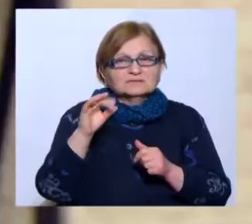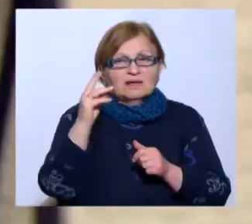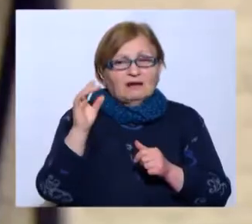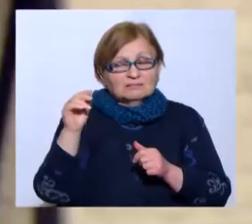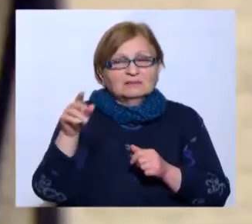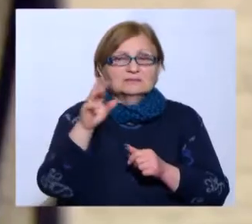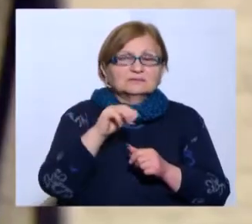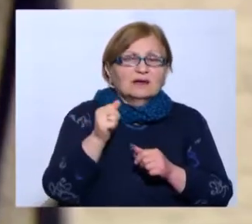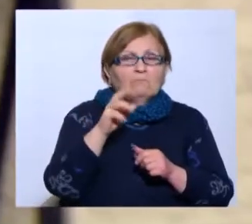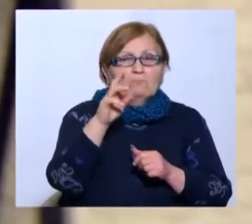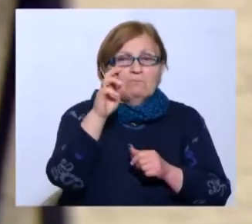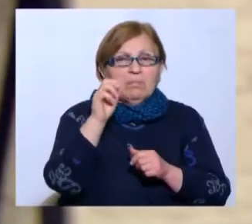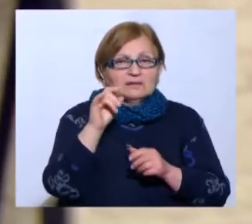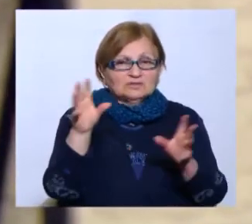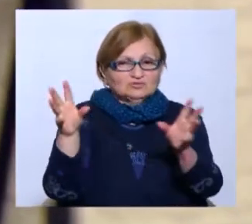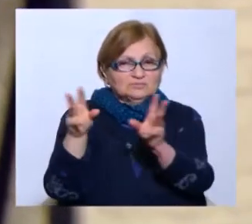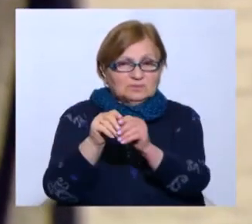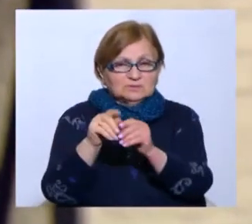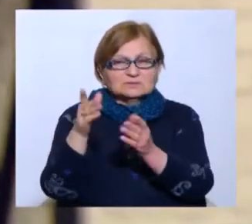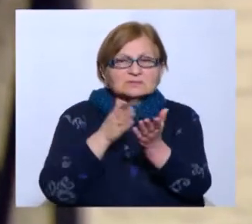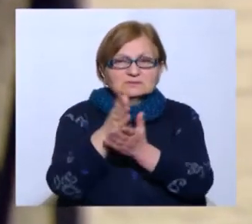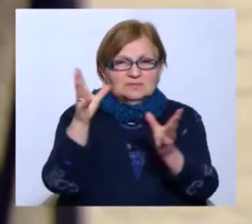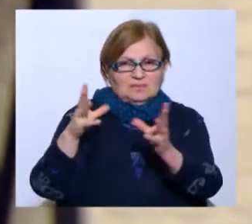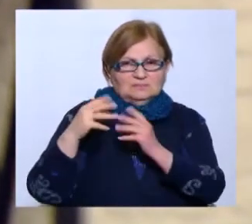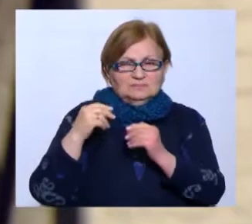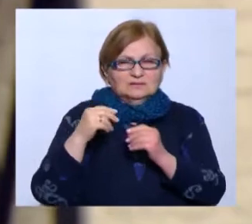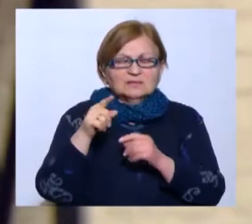ერთად. მას შესადემე იგი